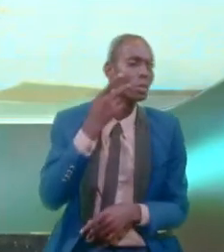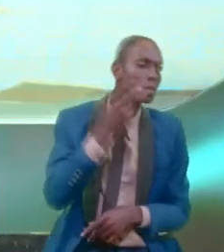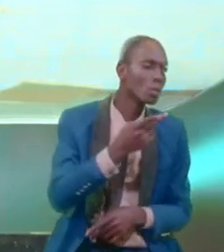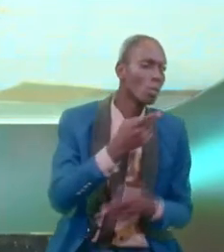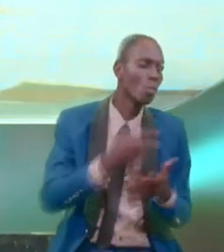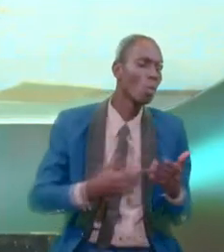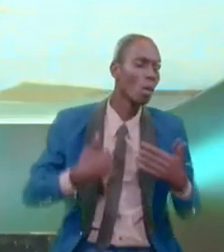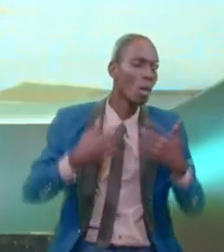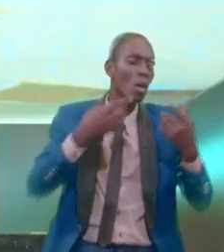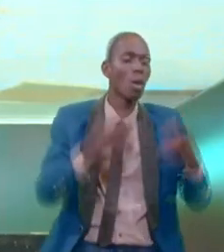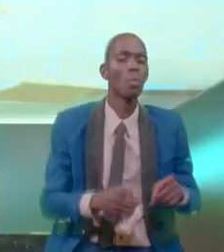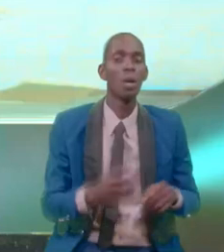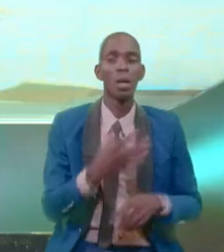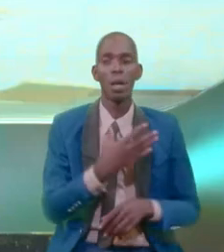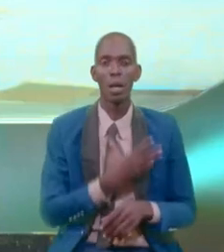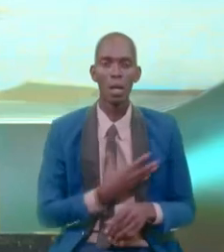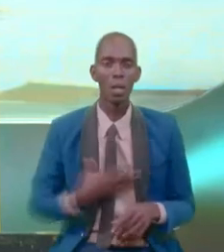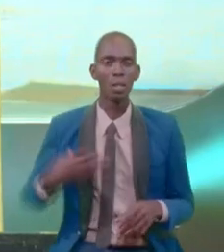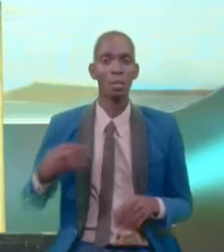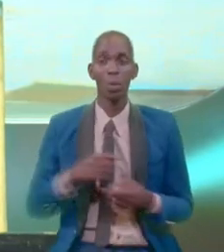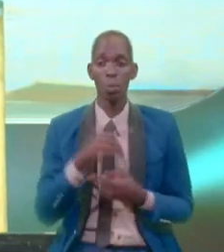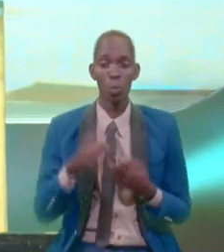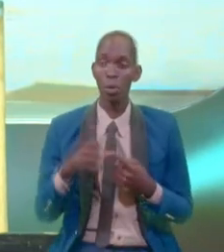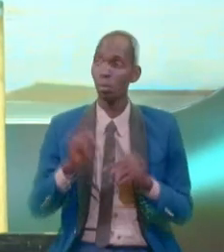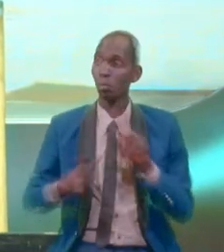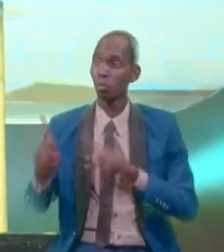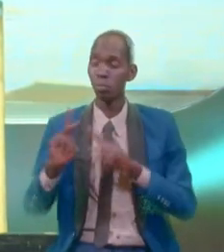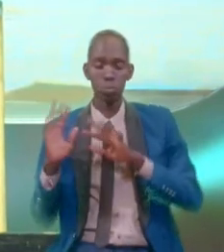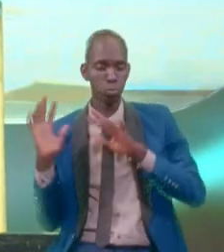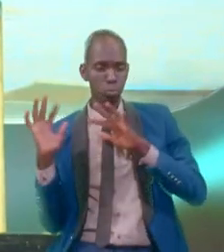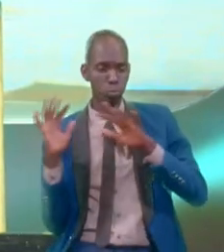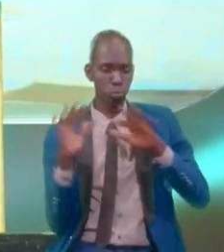arrivé. Ils vinrent auprès de Jésus